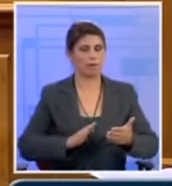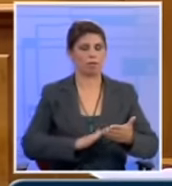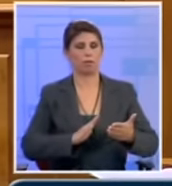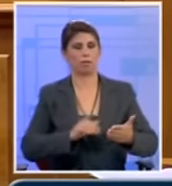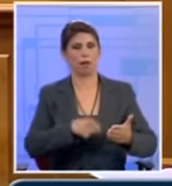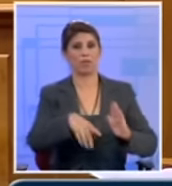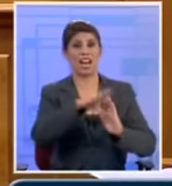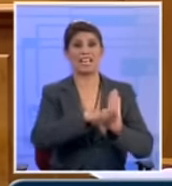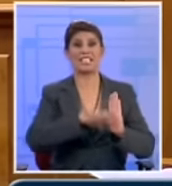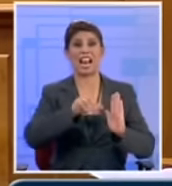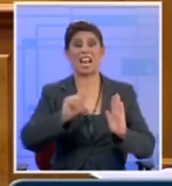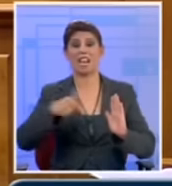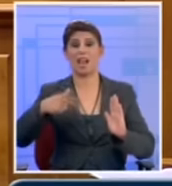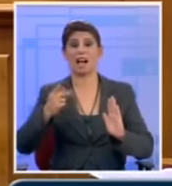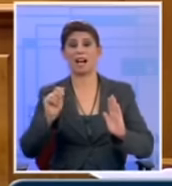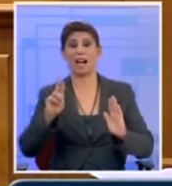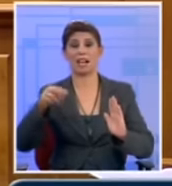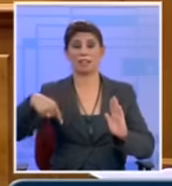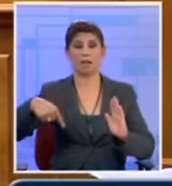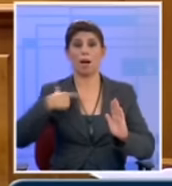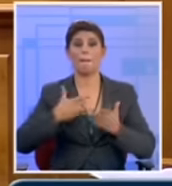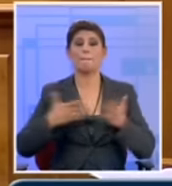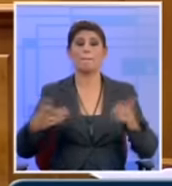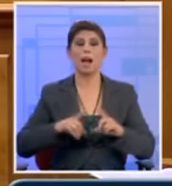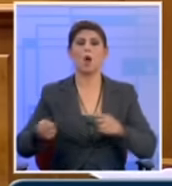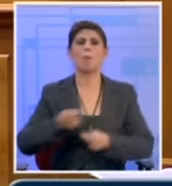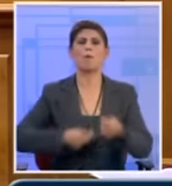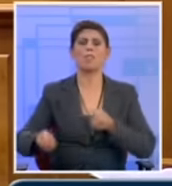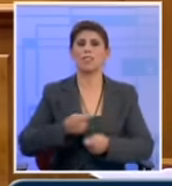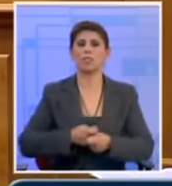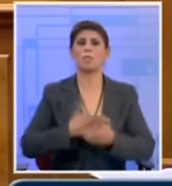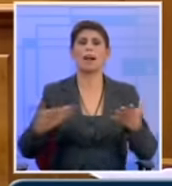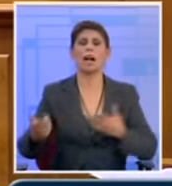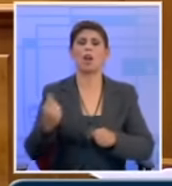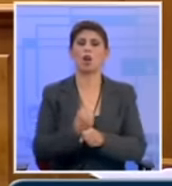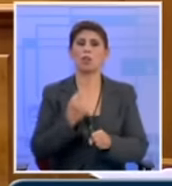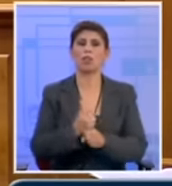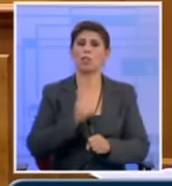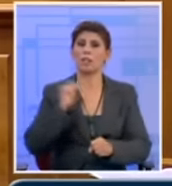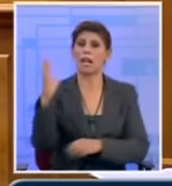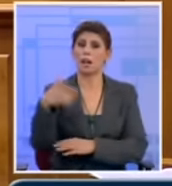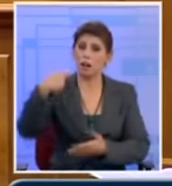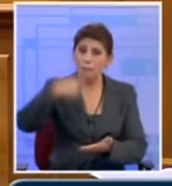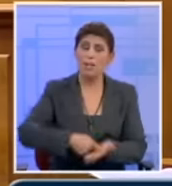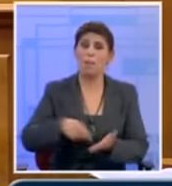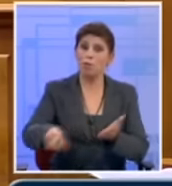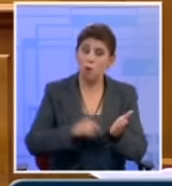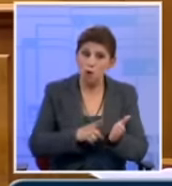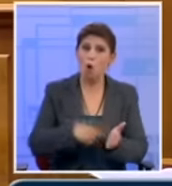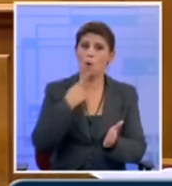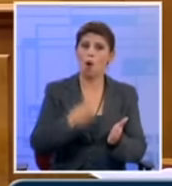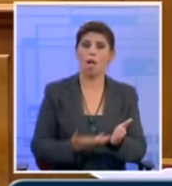που ήταν στις λίστες Λαγκάρτ, τους μεγαλοπρομηθευτές του δημοσίου, τους μεγαλοεργολάβους, τους διοκτήτες καναλιών, για να πληρώσουν αυτά που ο νόμος